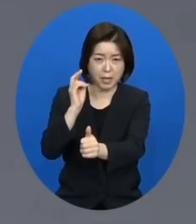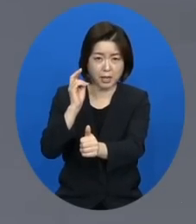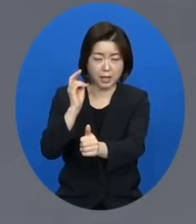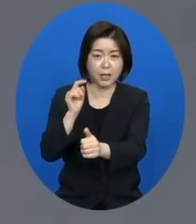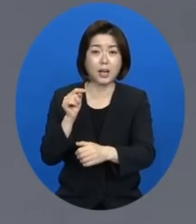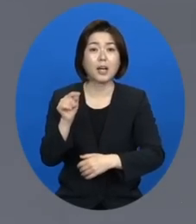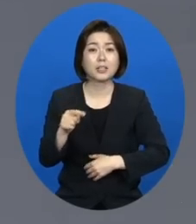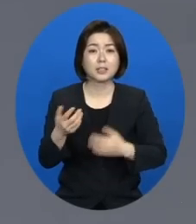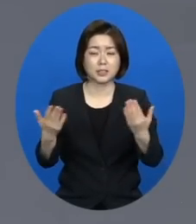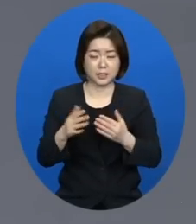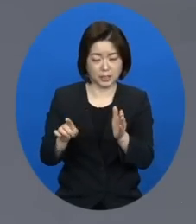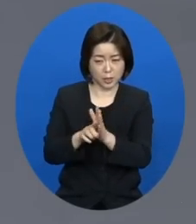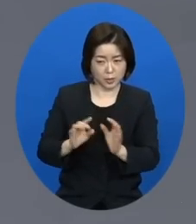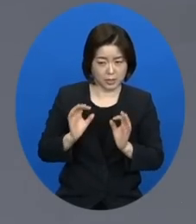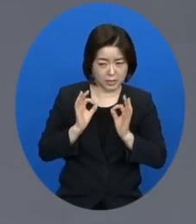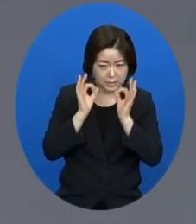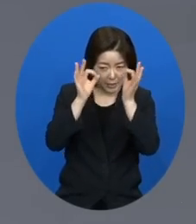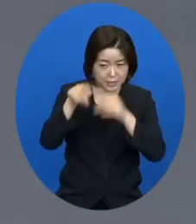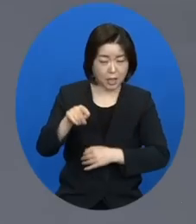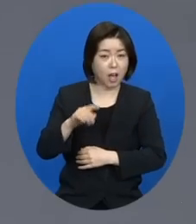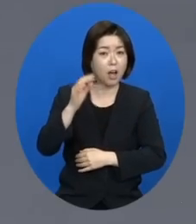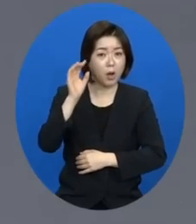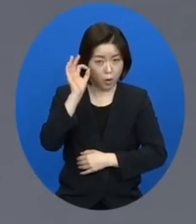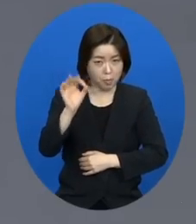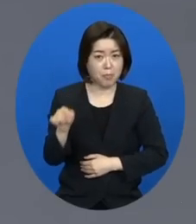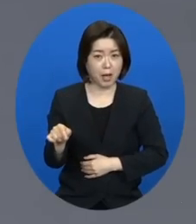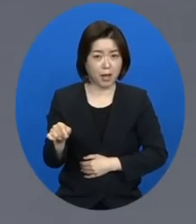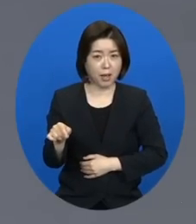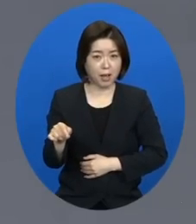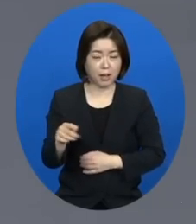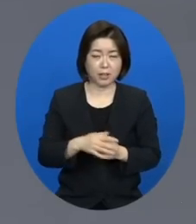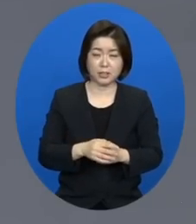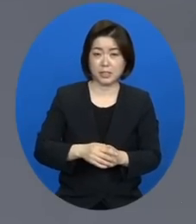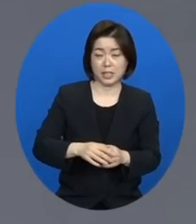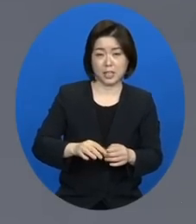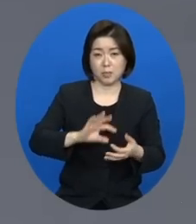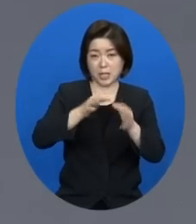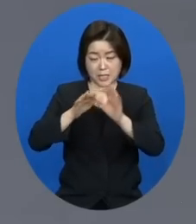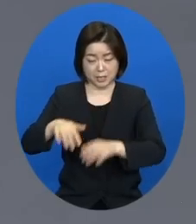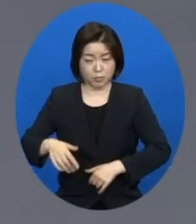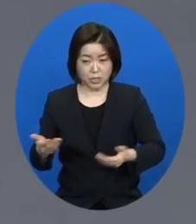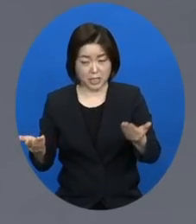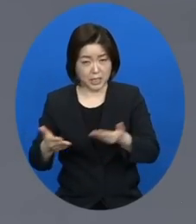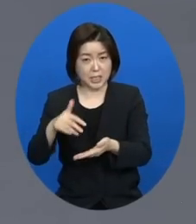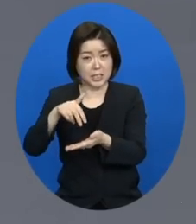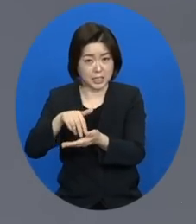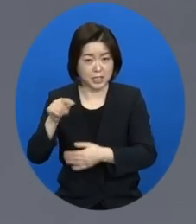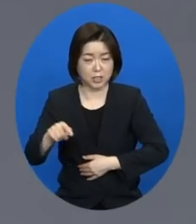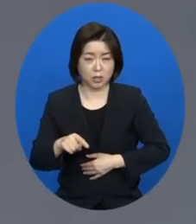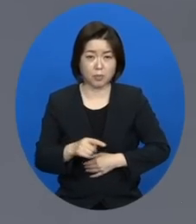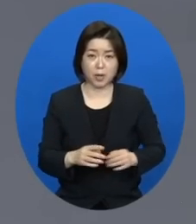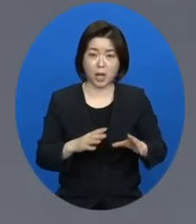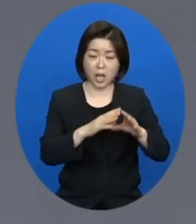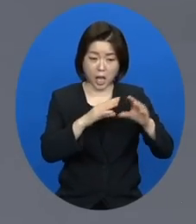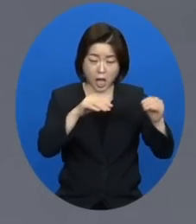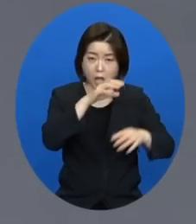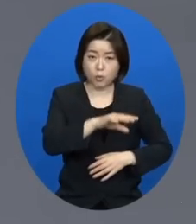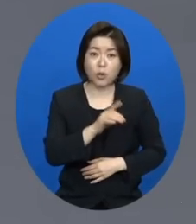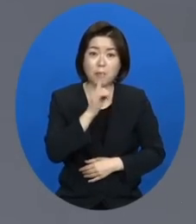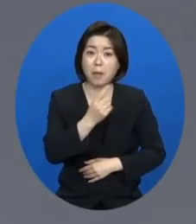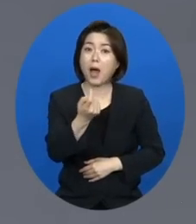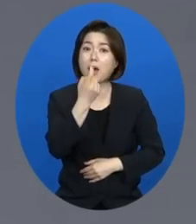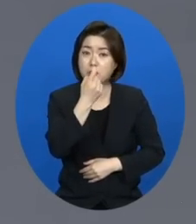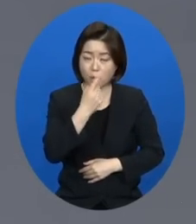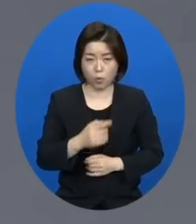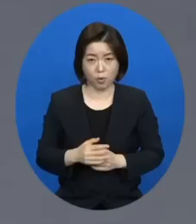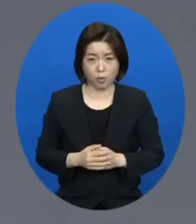일을 신실하게 다 해낸 것이죠. 히브리 노예 신분이지만 애굽의 언어를 배웠습니다. 여러분,